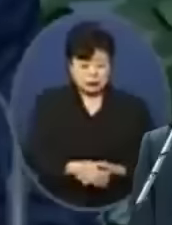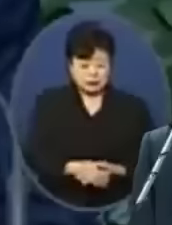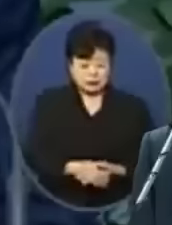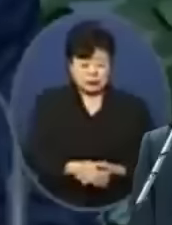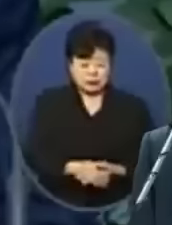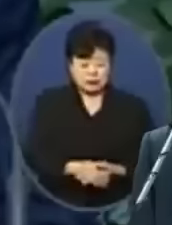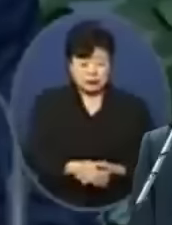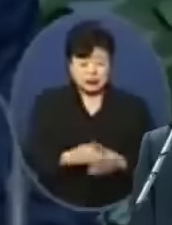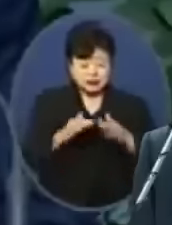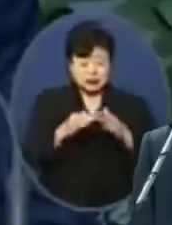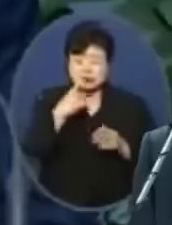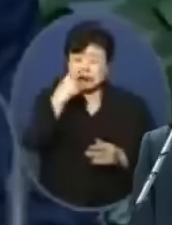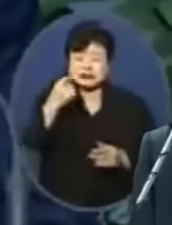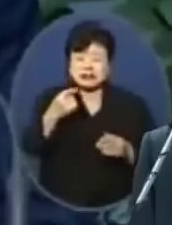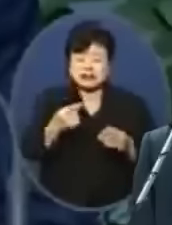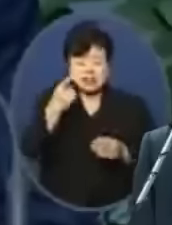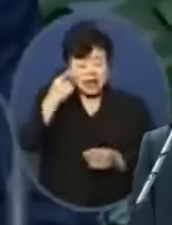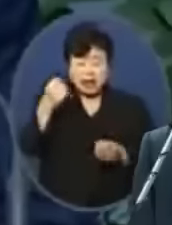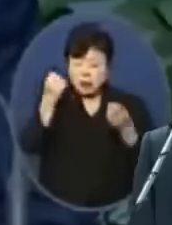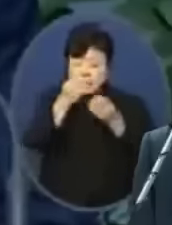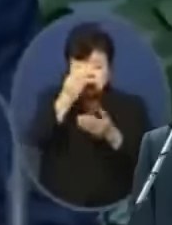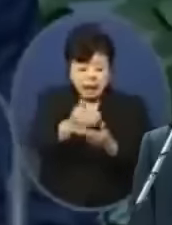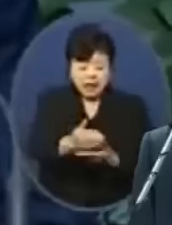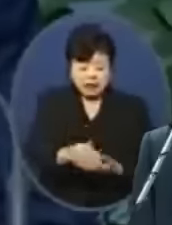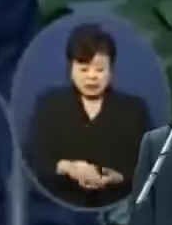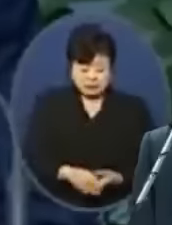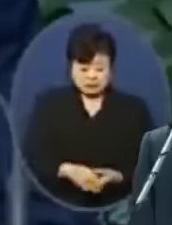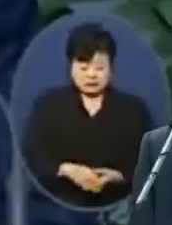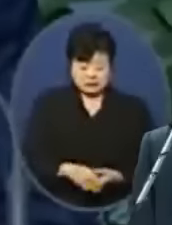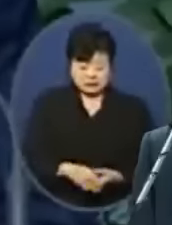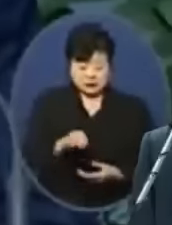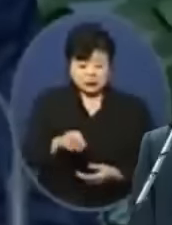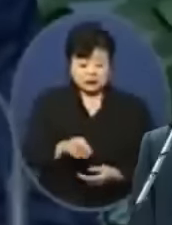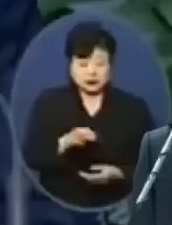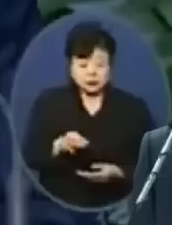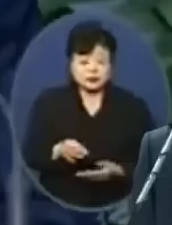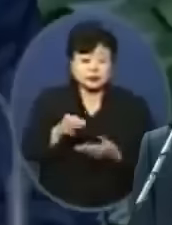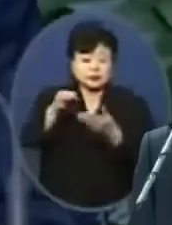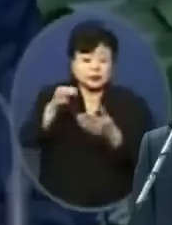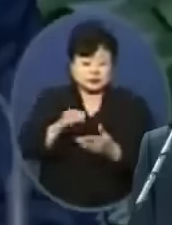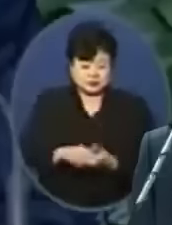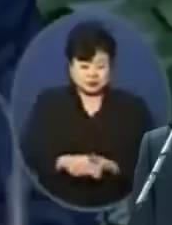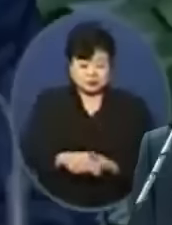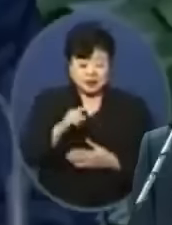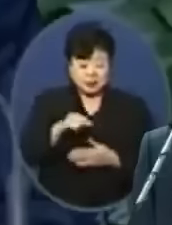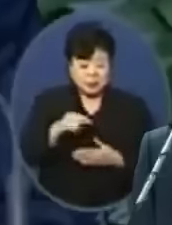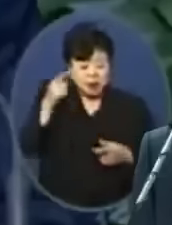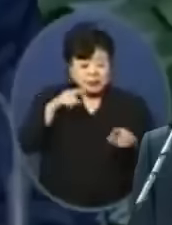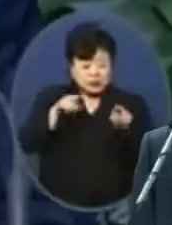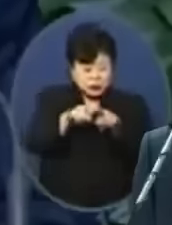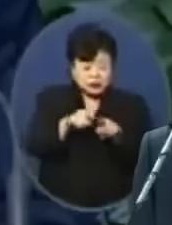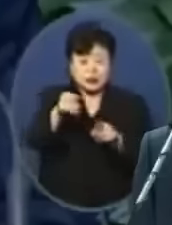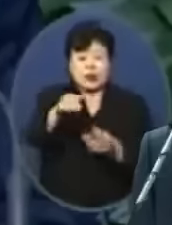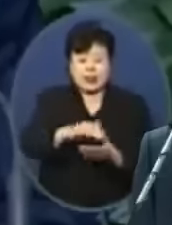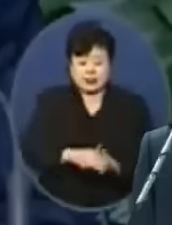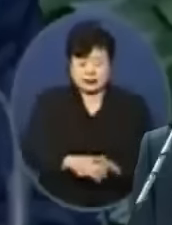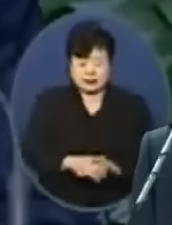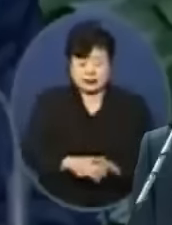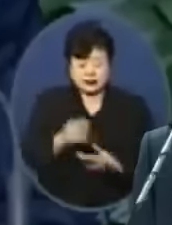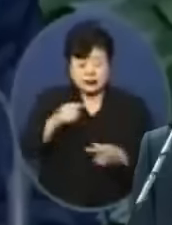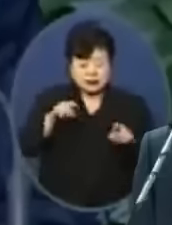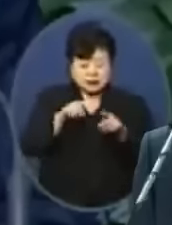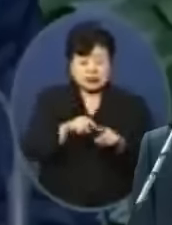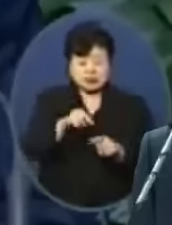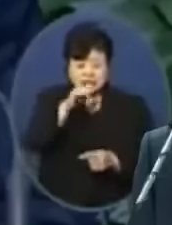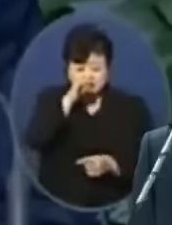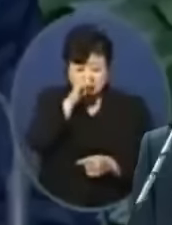와서 무엇이 있을 줄 아냐? 여기는 돈의 액수를 보지 않고 마음의 정성을 보는데 그 정성이